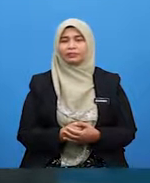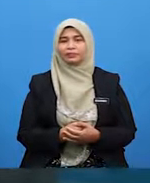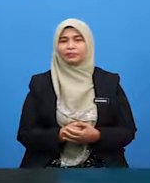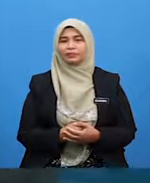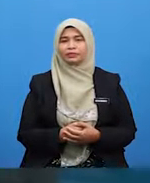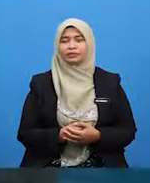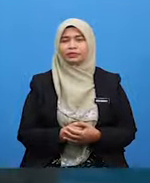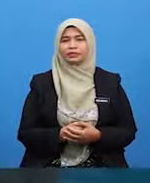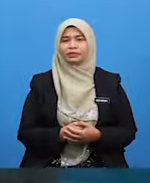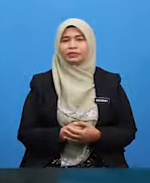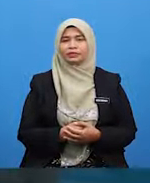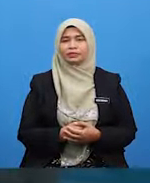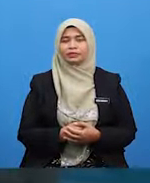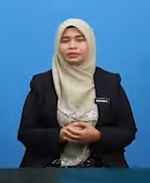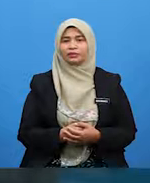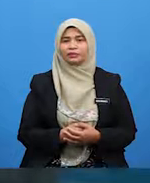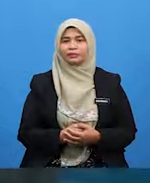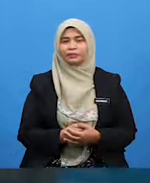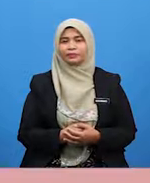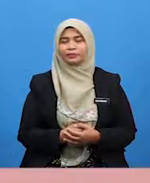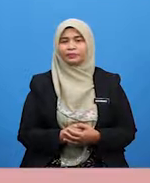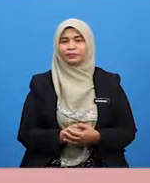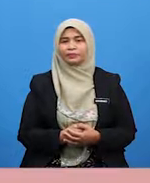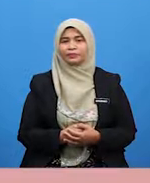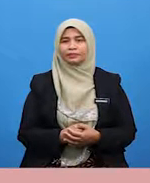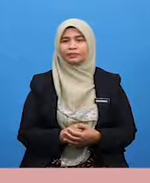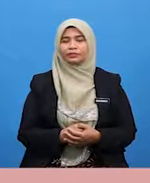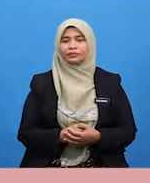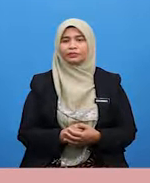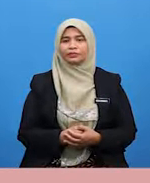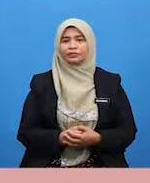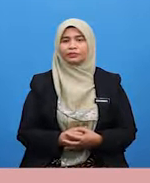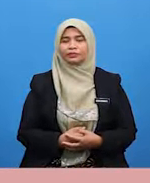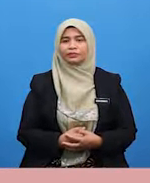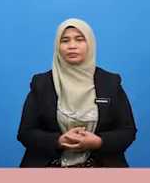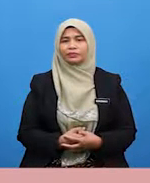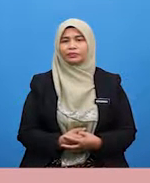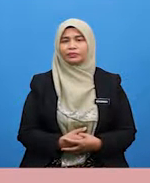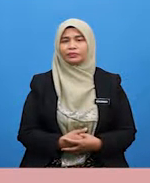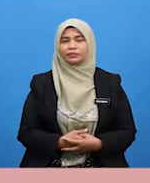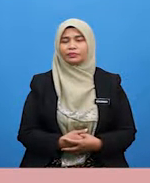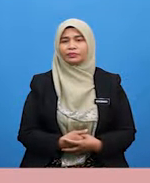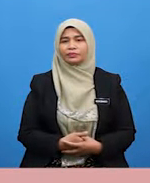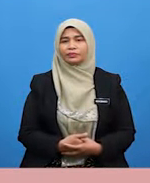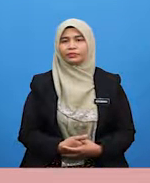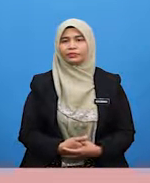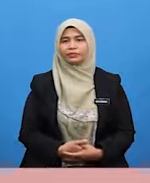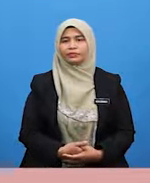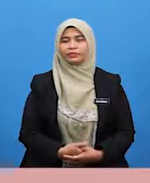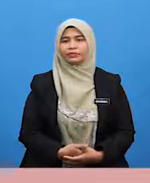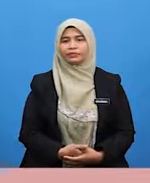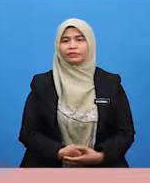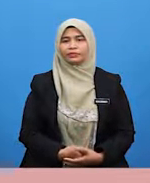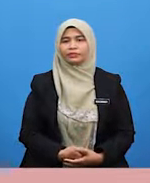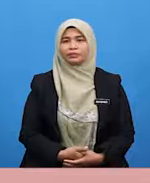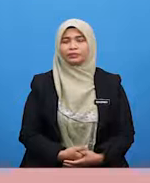Taala dalam surah Al-Ahzab ayat 33. أعوذ بالله من الشيطان